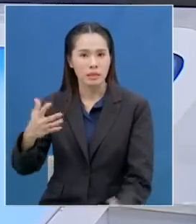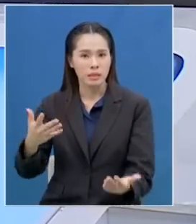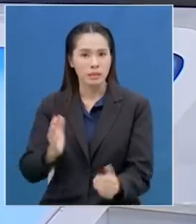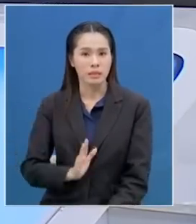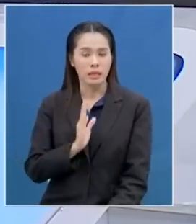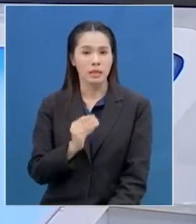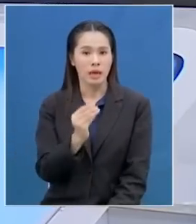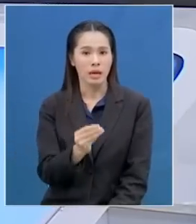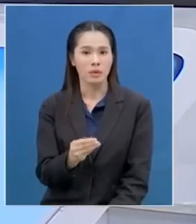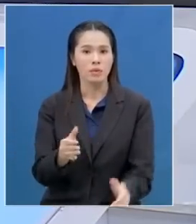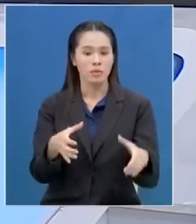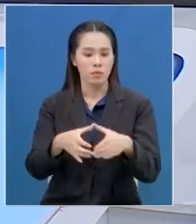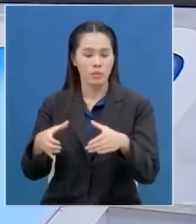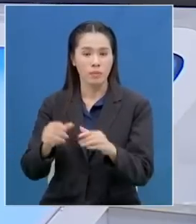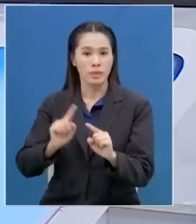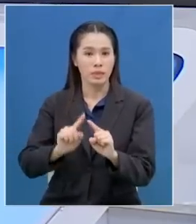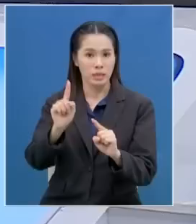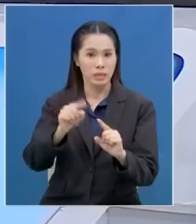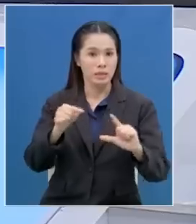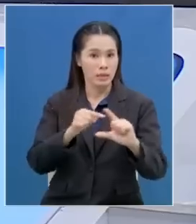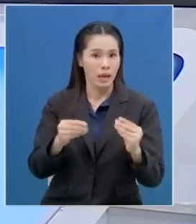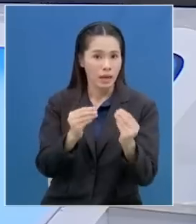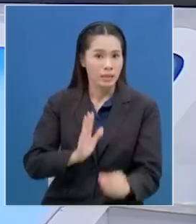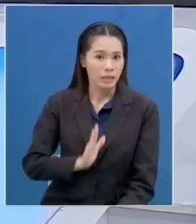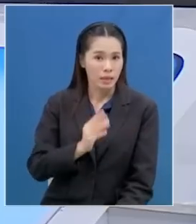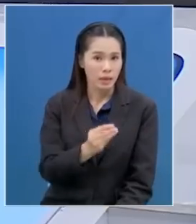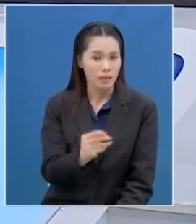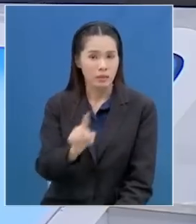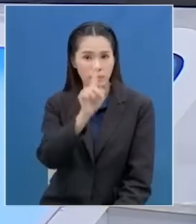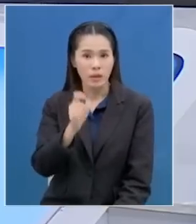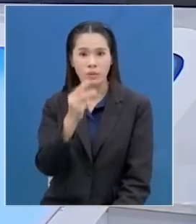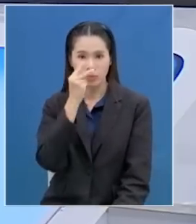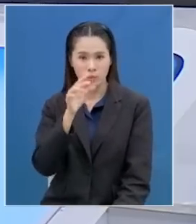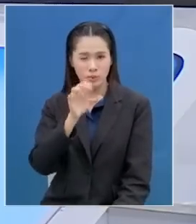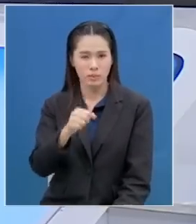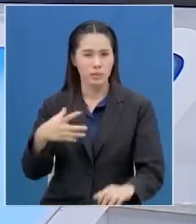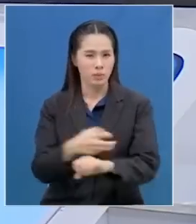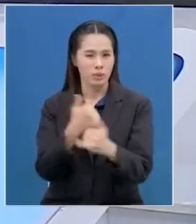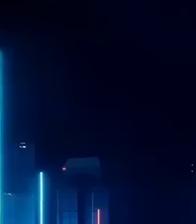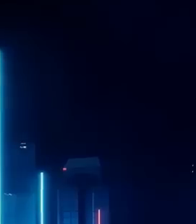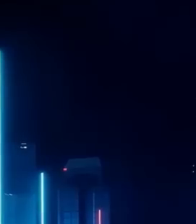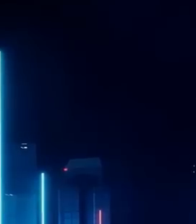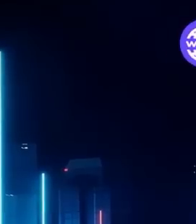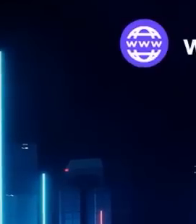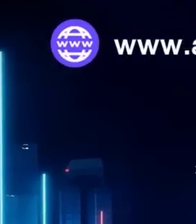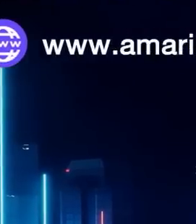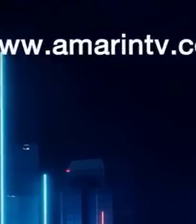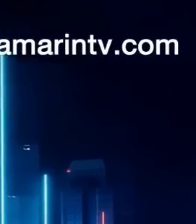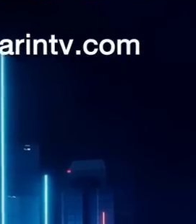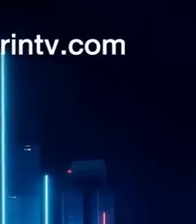ให้เกียรติพรรคร่วมเดิมพักอันดับ 1มั้ยหรือว่ายังไงต่อเดี๋ยวต้องจับตาดูนะเมืองช่วงนี้เข้มข้นมาก